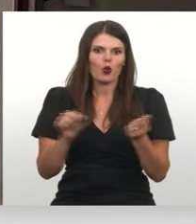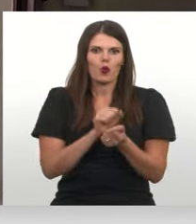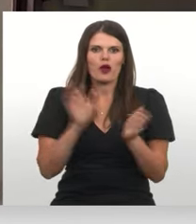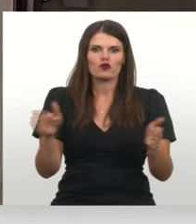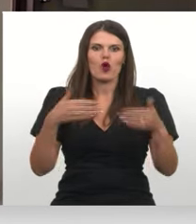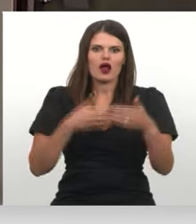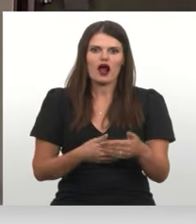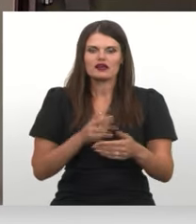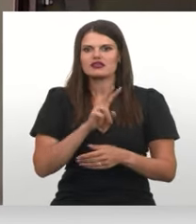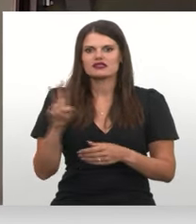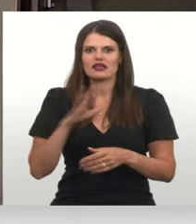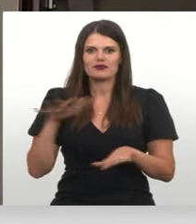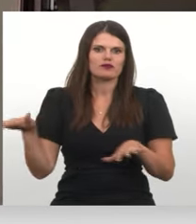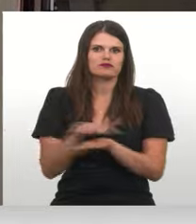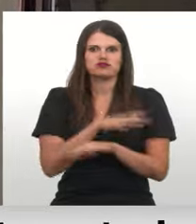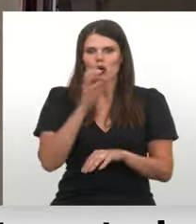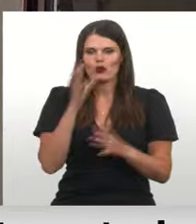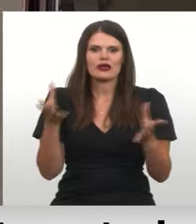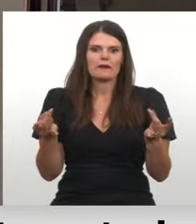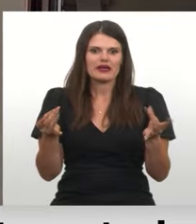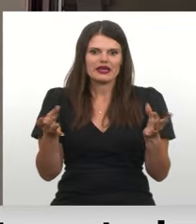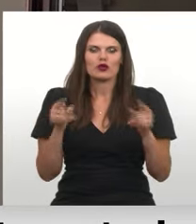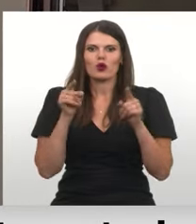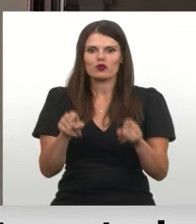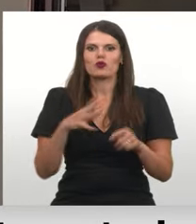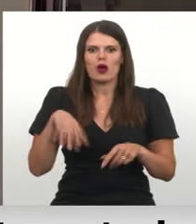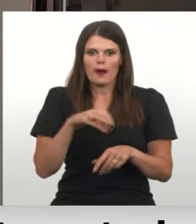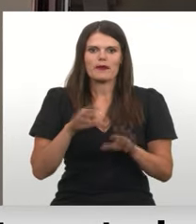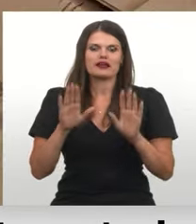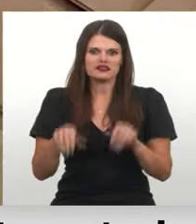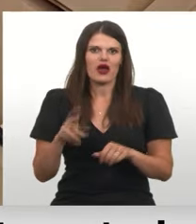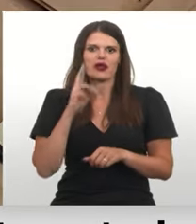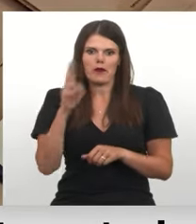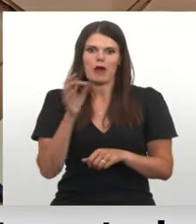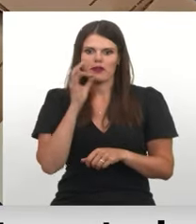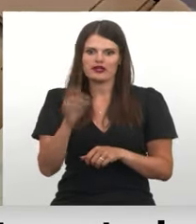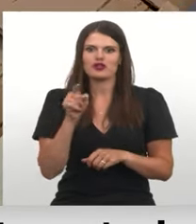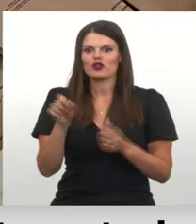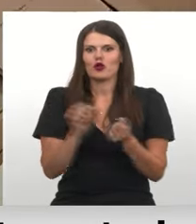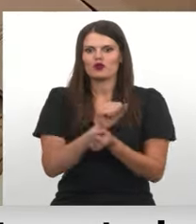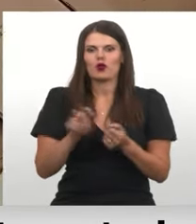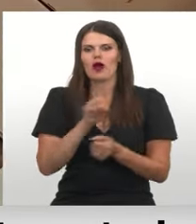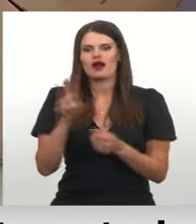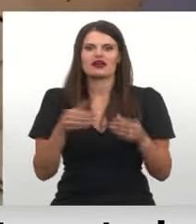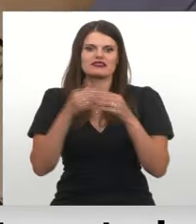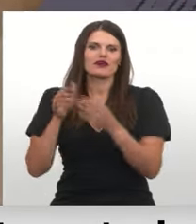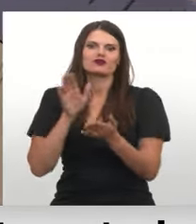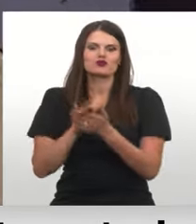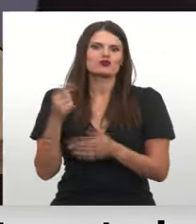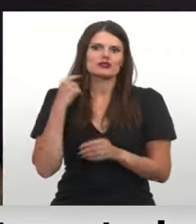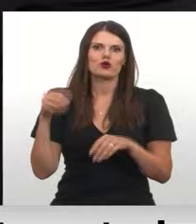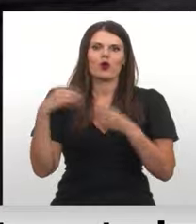kas tika apludināts ar ūdeni mitras, ja, to mēs varam apliecināt. Tie dokumenti, kas aizvest uz Rīgu,